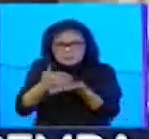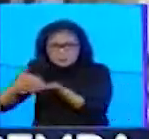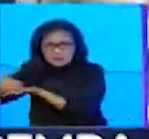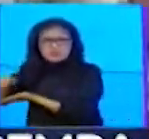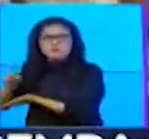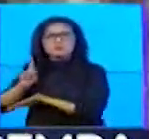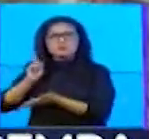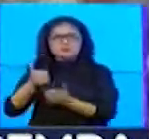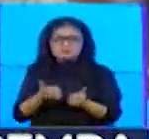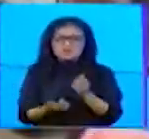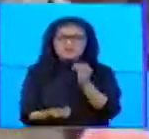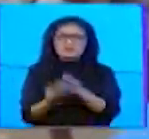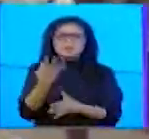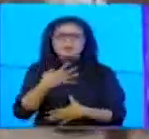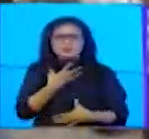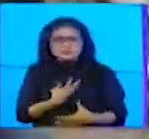tidak menimbulkan kekecewaan